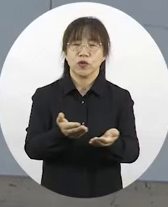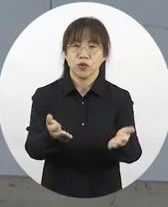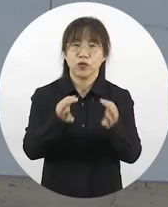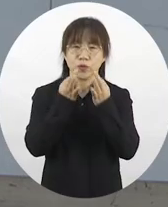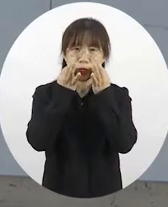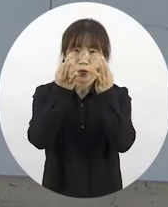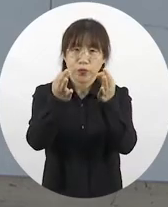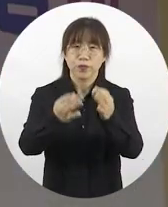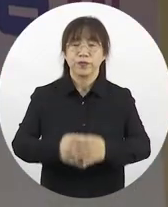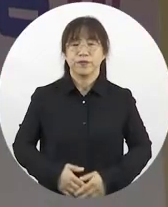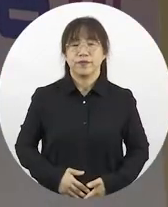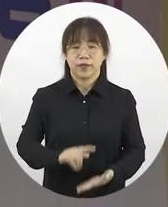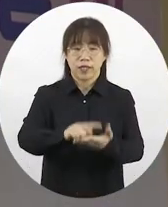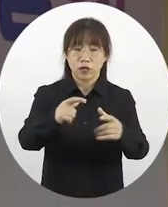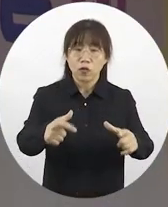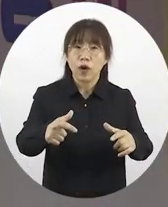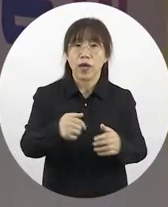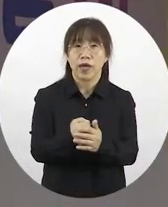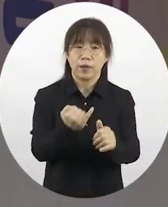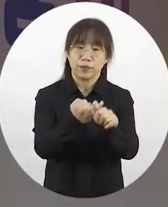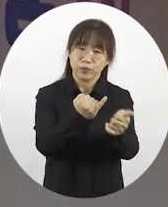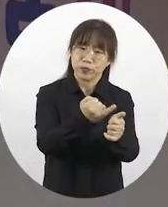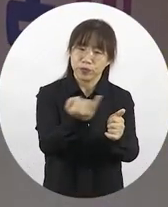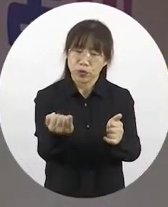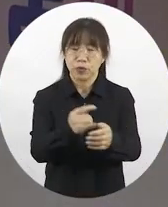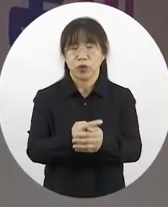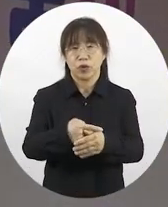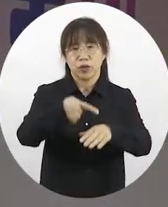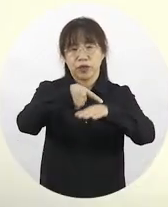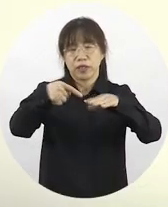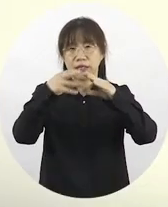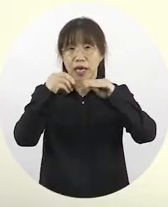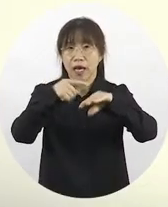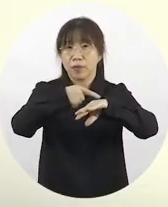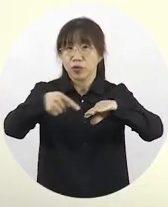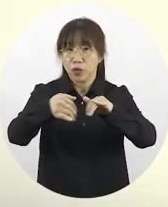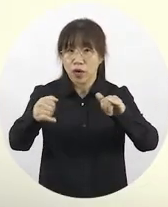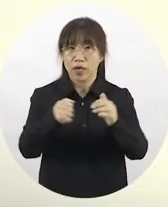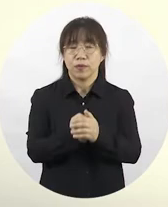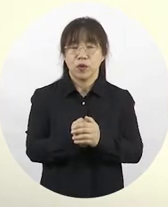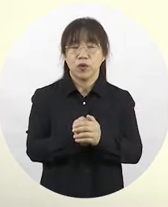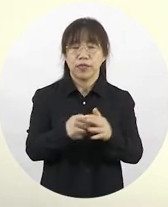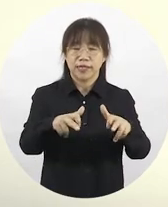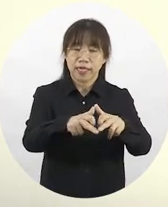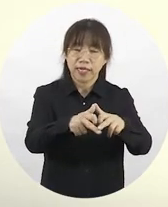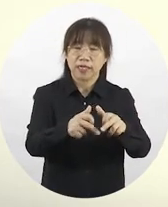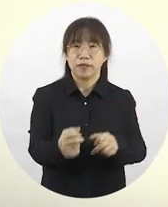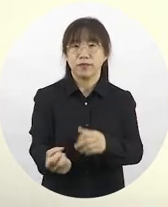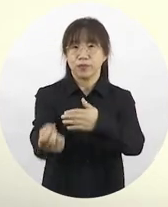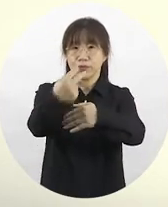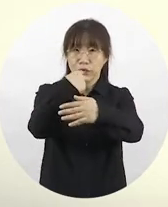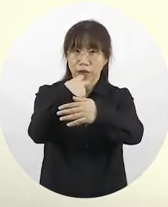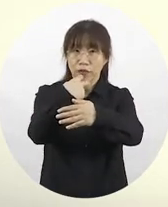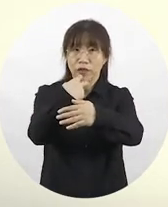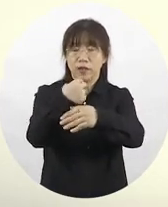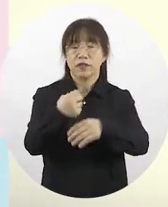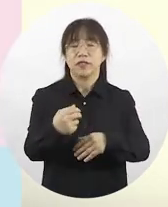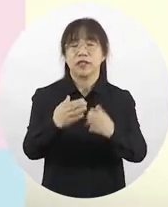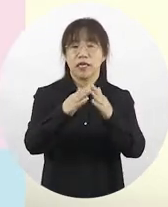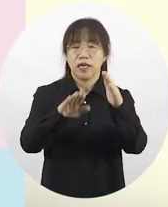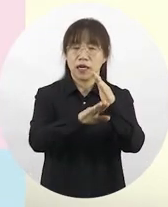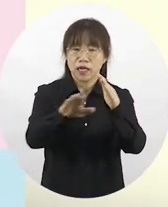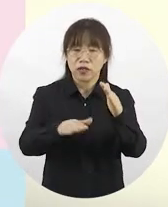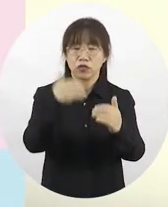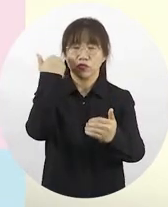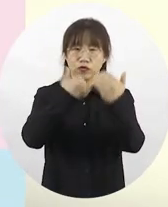다하겠습니다 강소 분 의 한부모 다문화 장애인 북한이탈주민 가정과 중위소득 65%